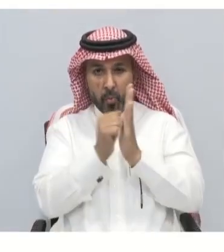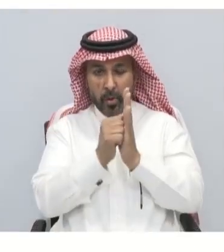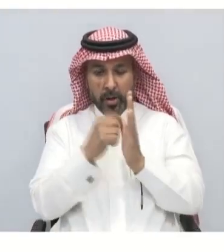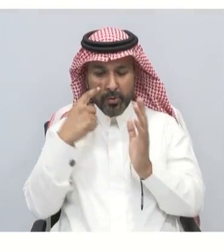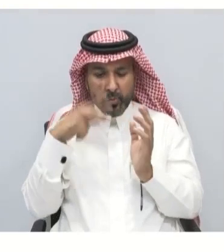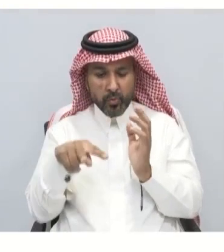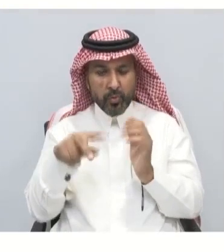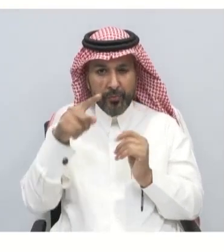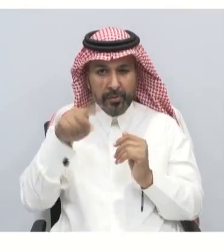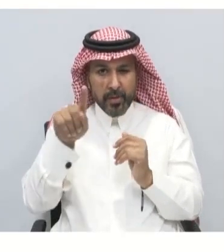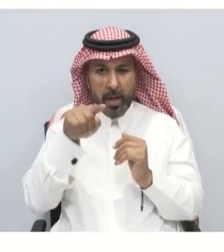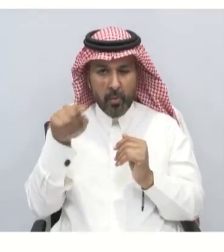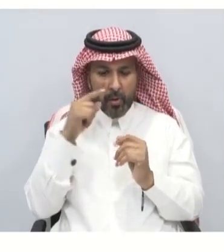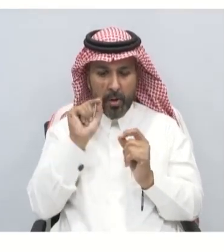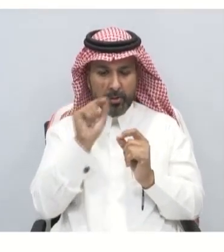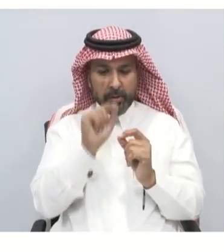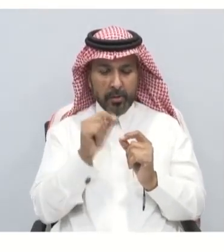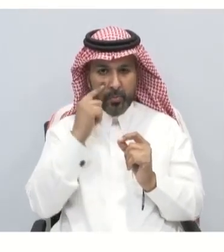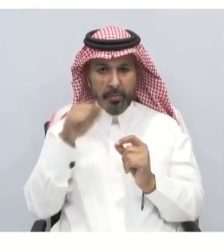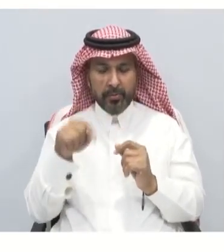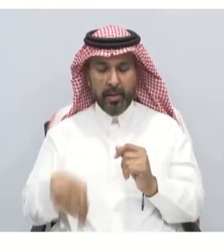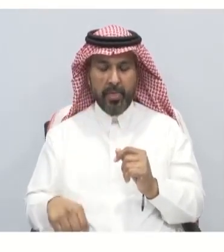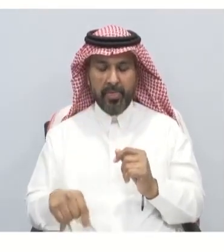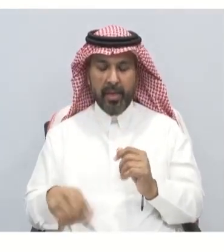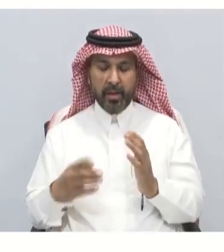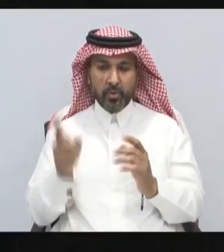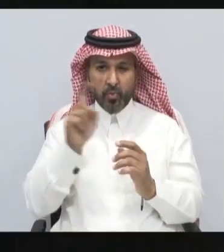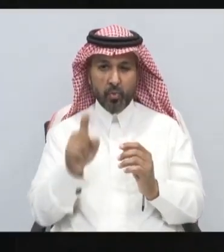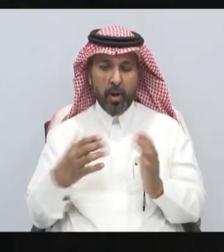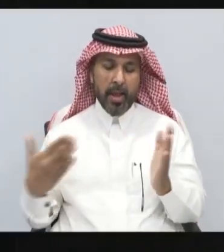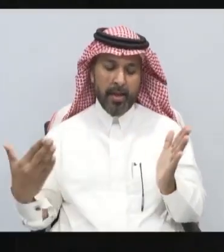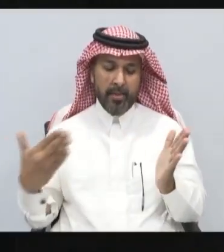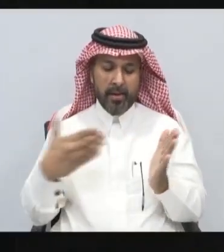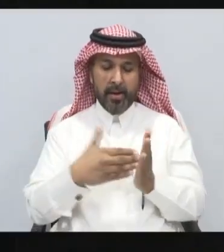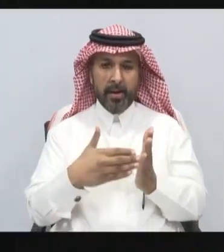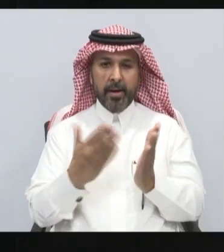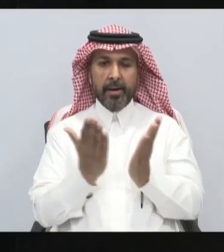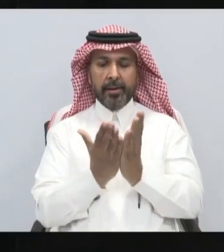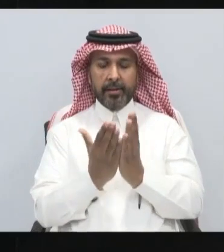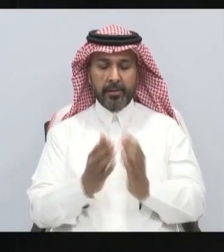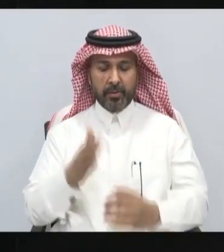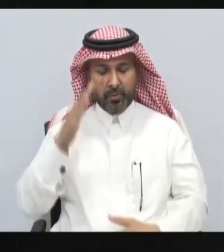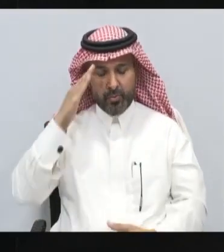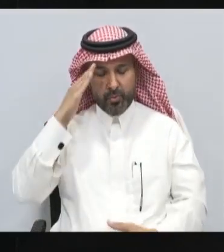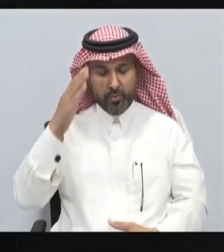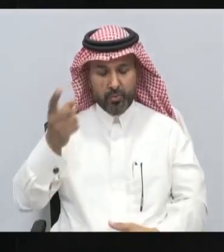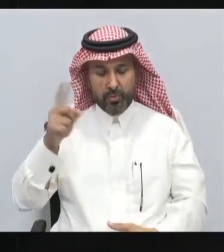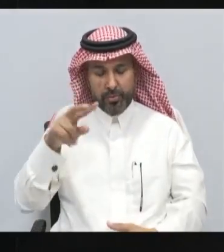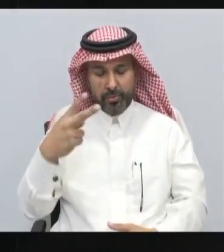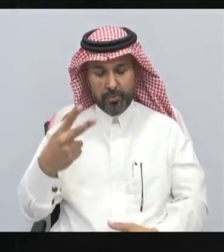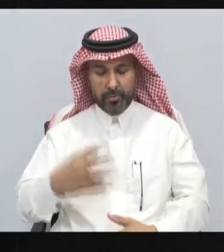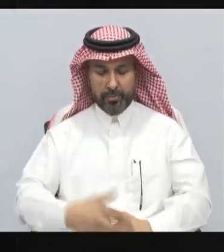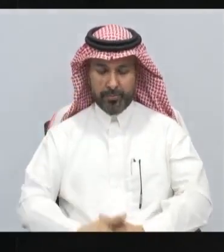من هذه الفقره وبذلك نكون انتهينا من درس اليوم شكرا جزيلا